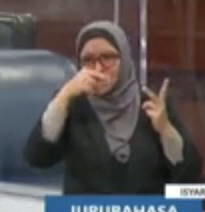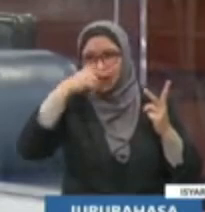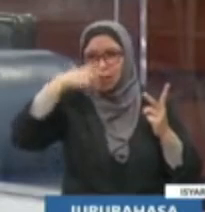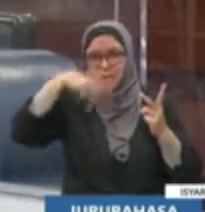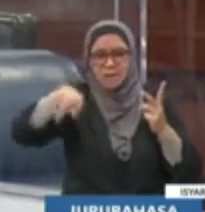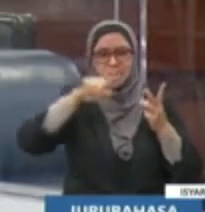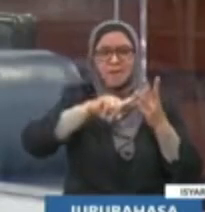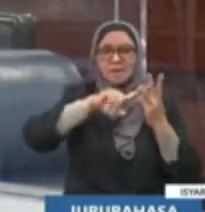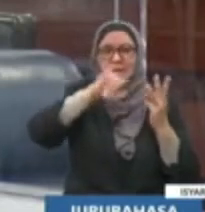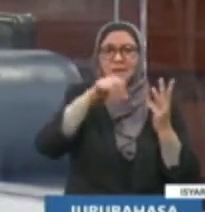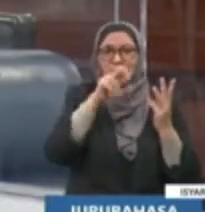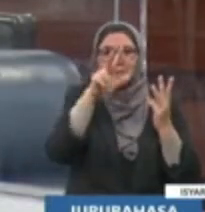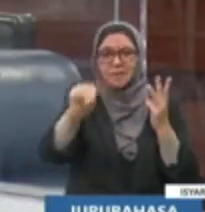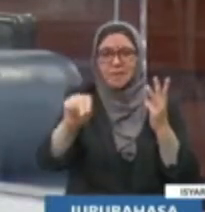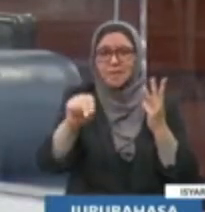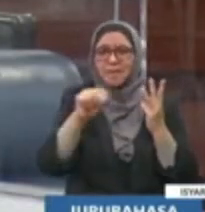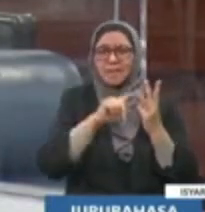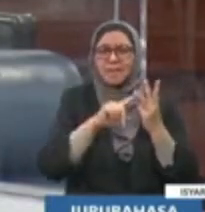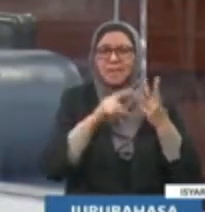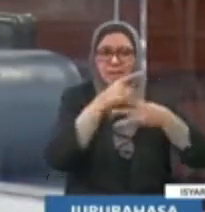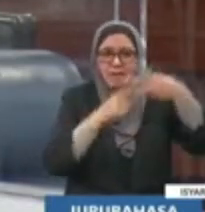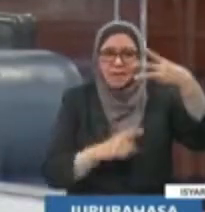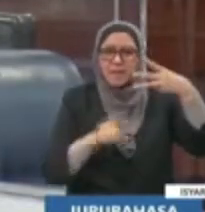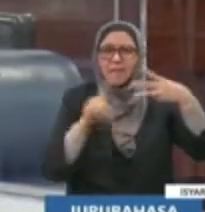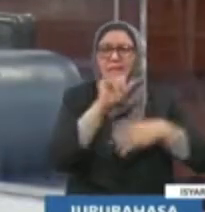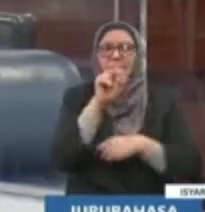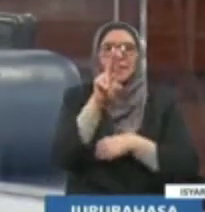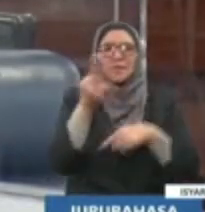28 September 2021 kerana isunya sama.